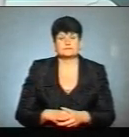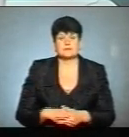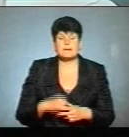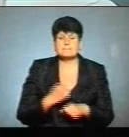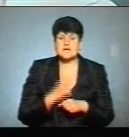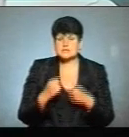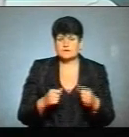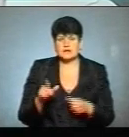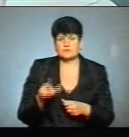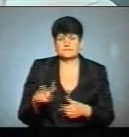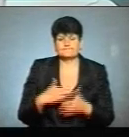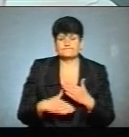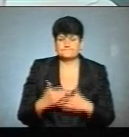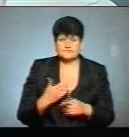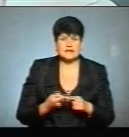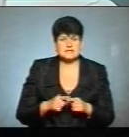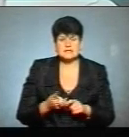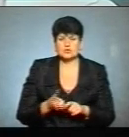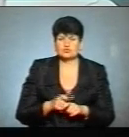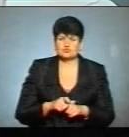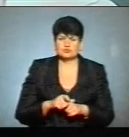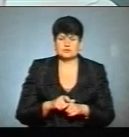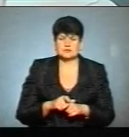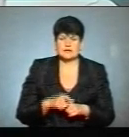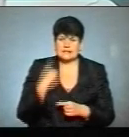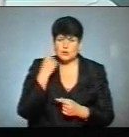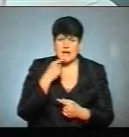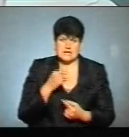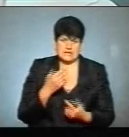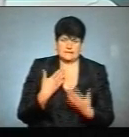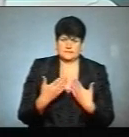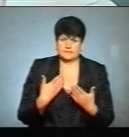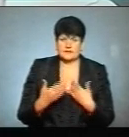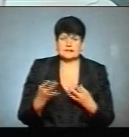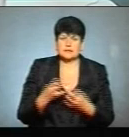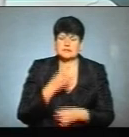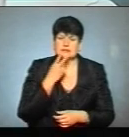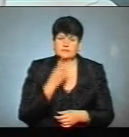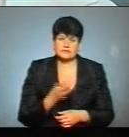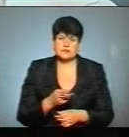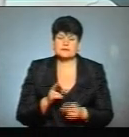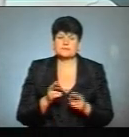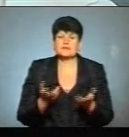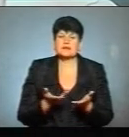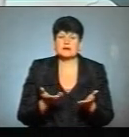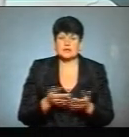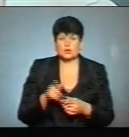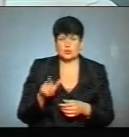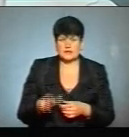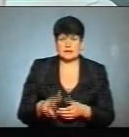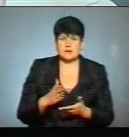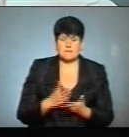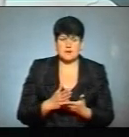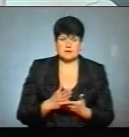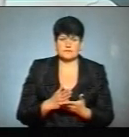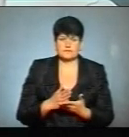Працевлаштування осіб з інвалідністю – це теж дуже такий індивідуальний підхід, тому що треба дивитись, які людина має,